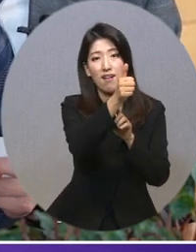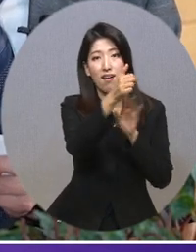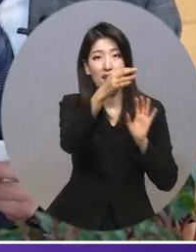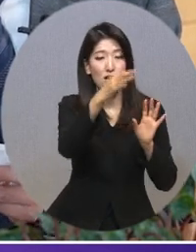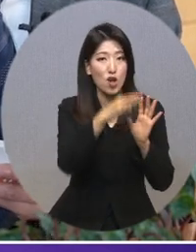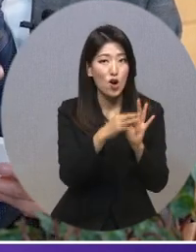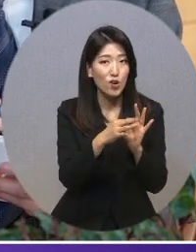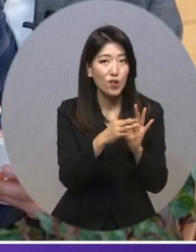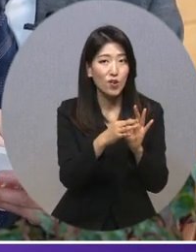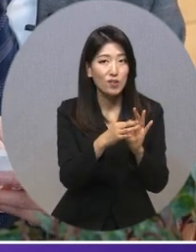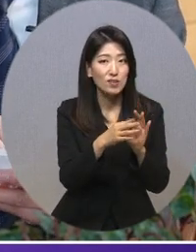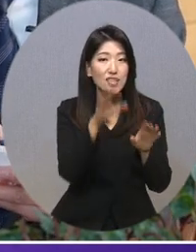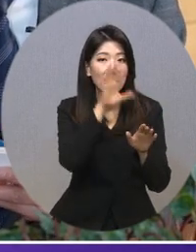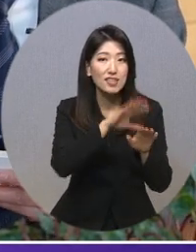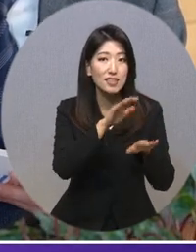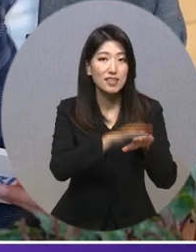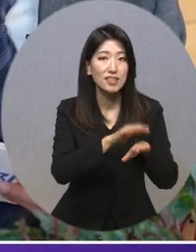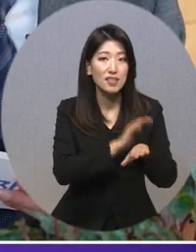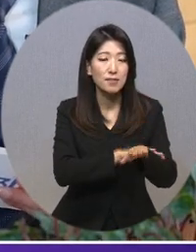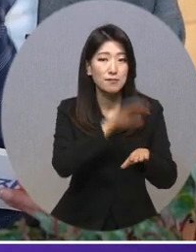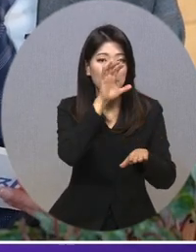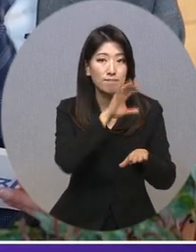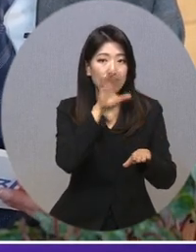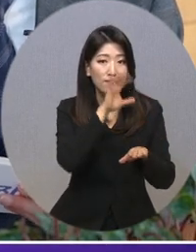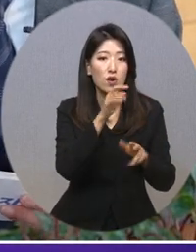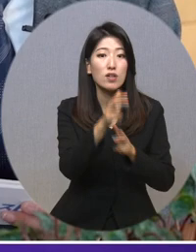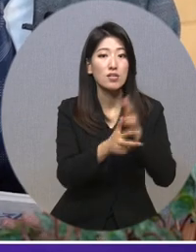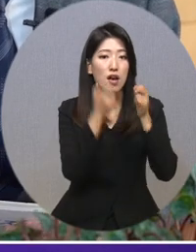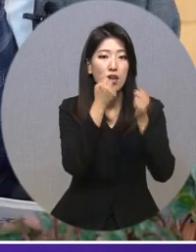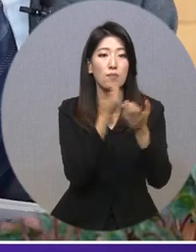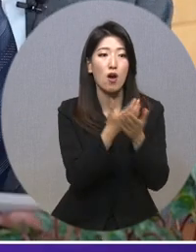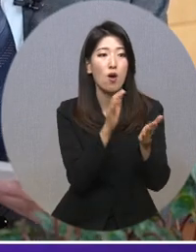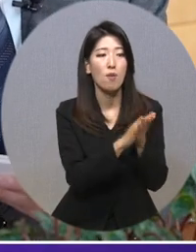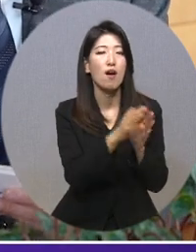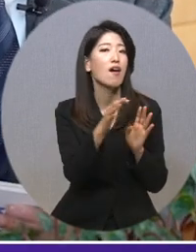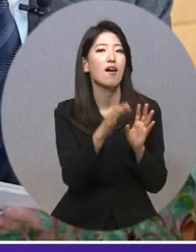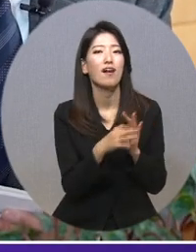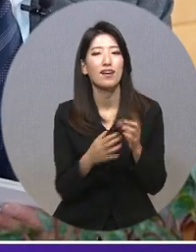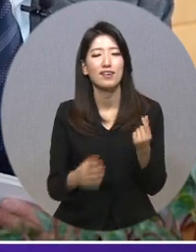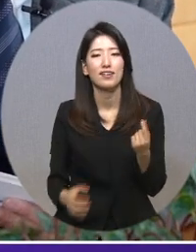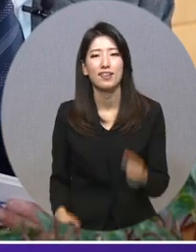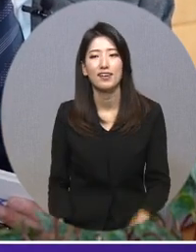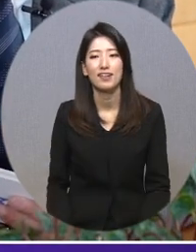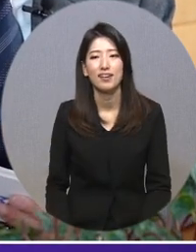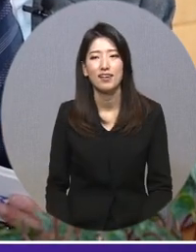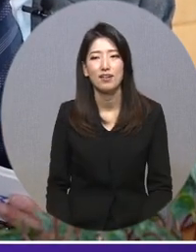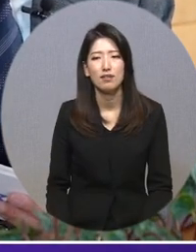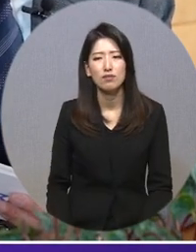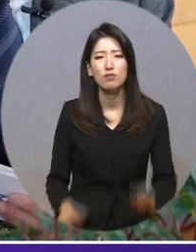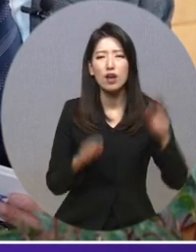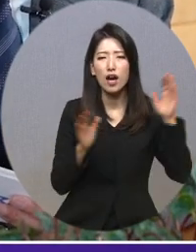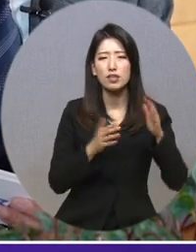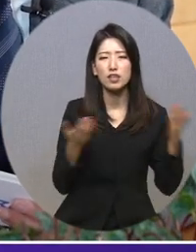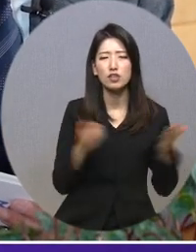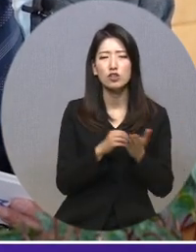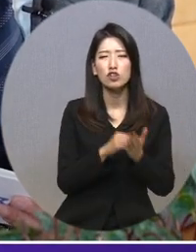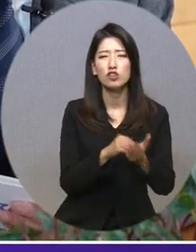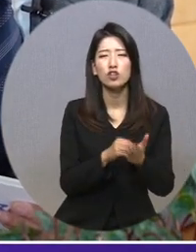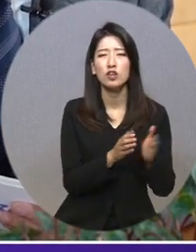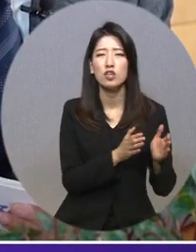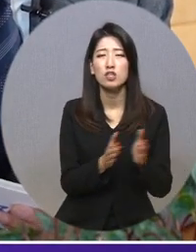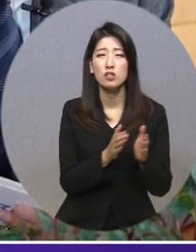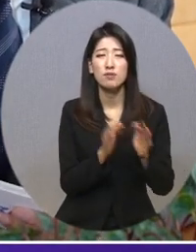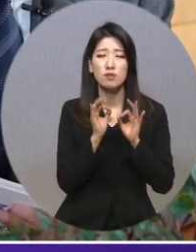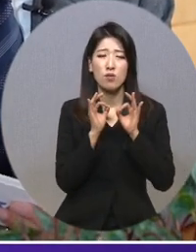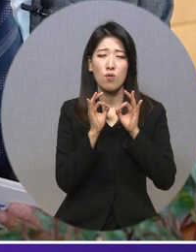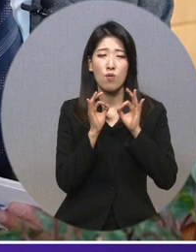하고 예. 계신데 그게 어떻게 보면 다 산학 협력하고 관련이 있는 것 같아요. 맞습니다. 예. 예. 예. 그 학생들이 취업 준비를 아무리 열심히 하고 예. 또 노력을 한다